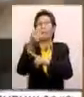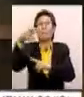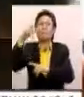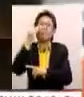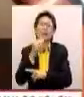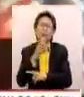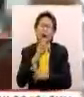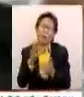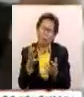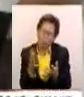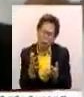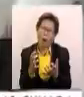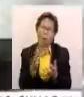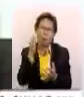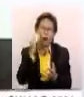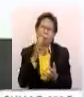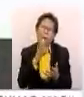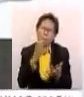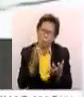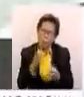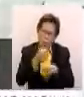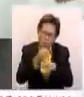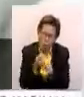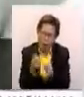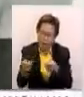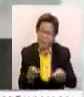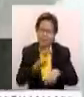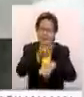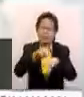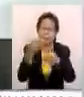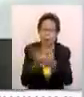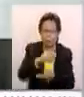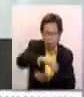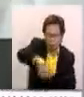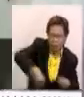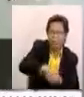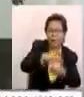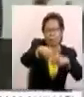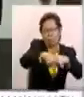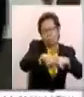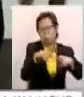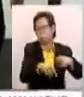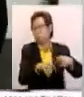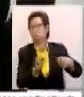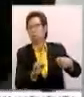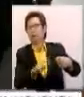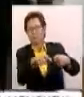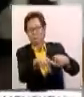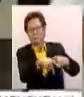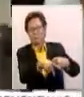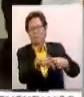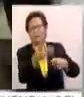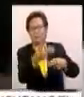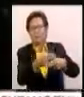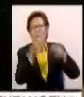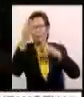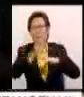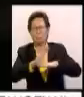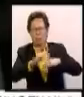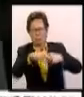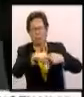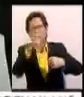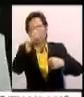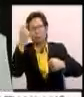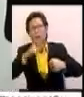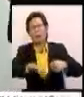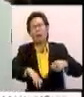menyuarakan hasrat mengeluarkan kereta nasional baharu bagi menggantikan Proton yang sudah tidak dianggap sebagai jenama kereta nasional